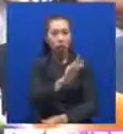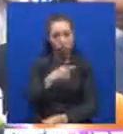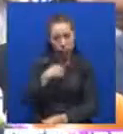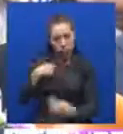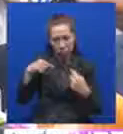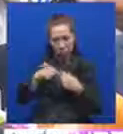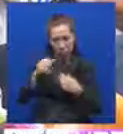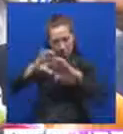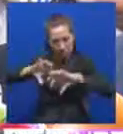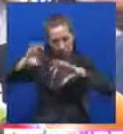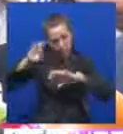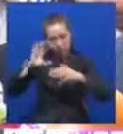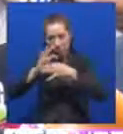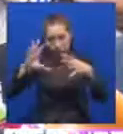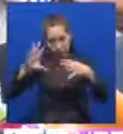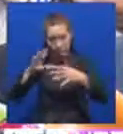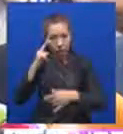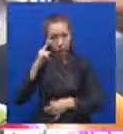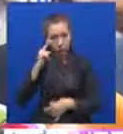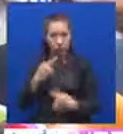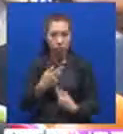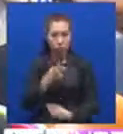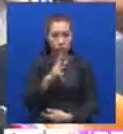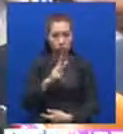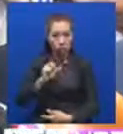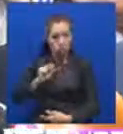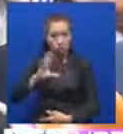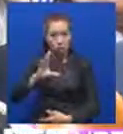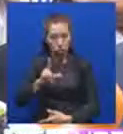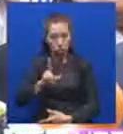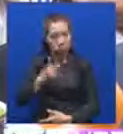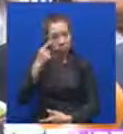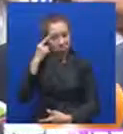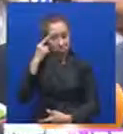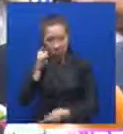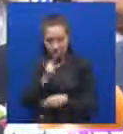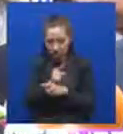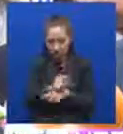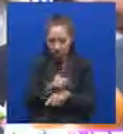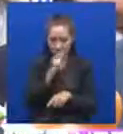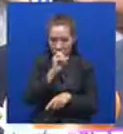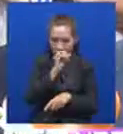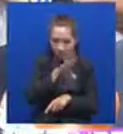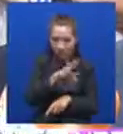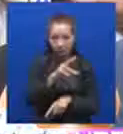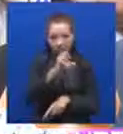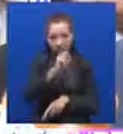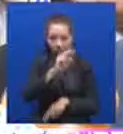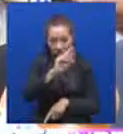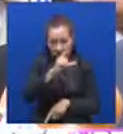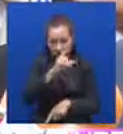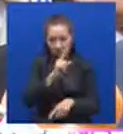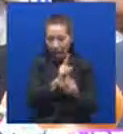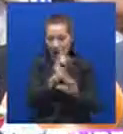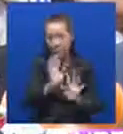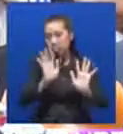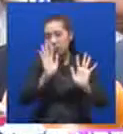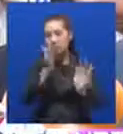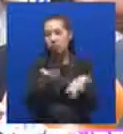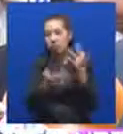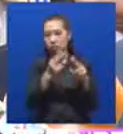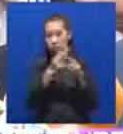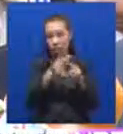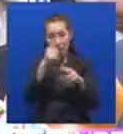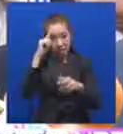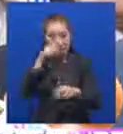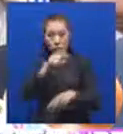ใช่เรื่องของรัฐบาลทางคสชคสชยืนยันไม่มีการล็อบบี้จากทุกฝ่ายเชื่อว่าจะไม่เกิดความวุ่นวายในวันที่